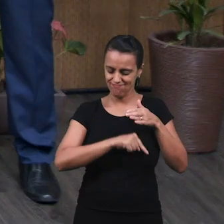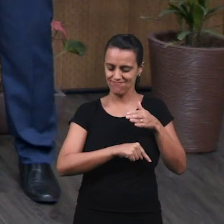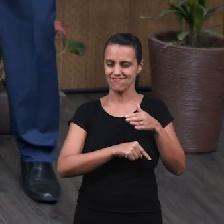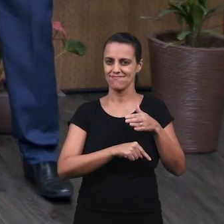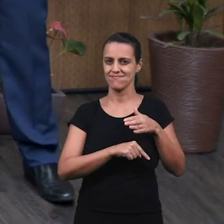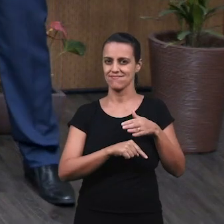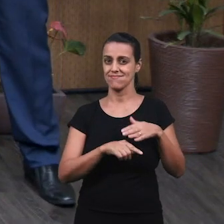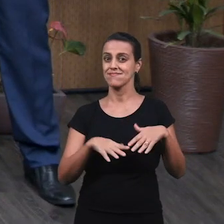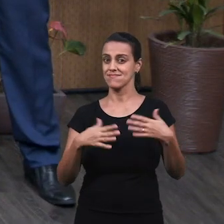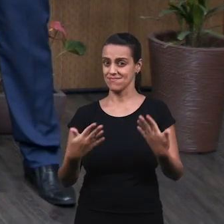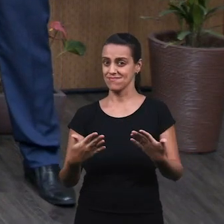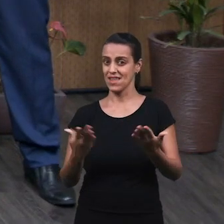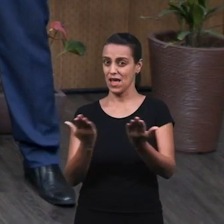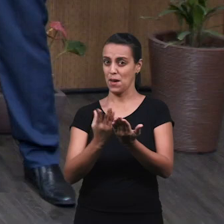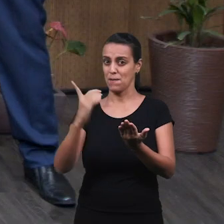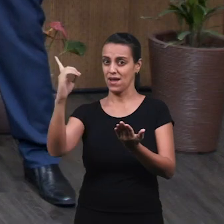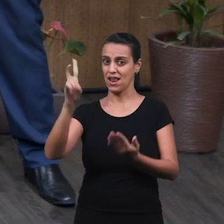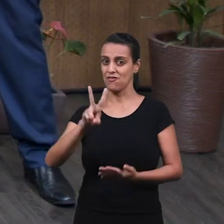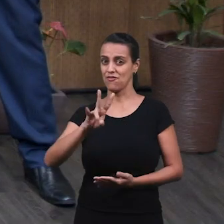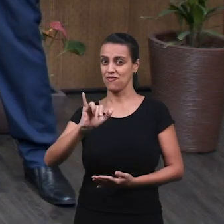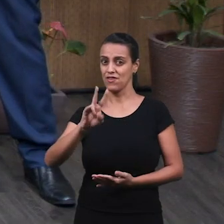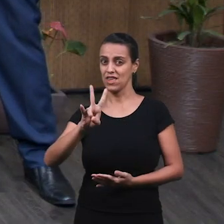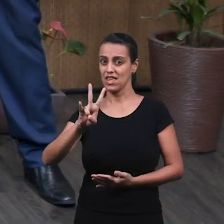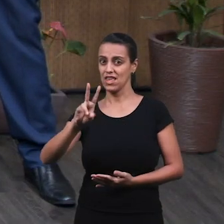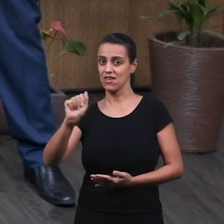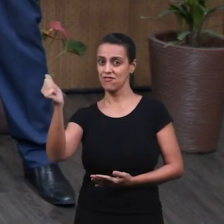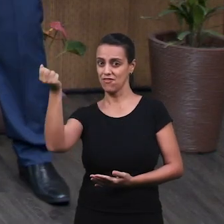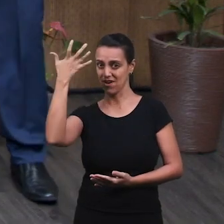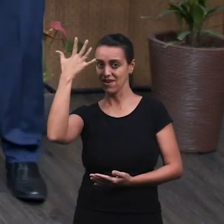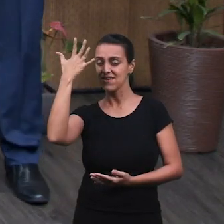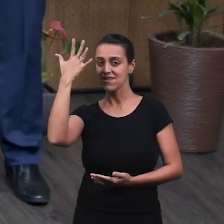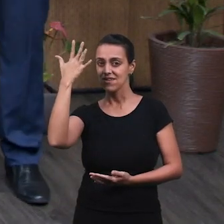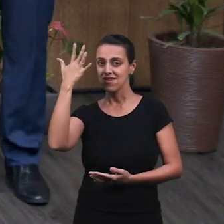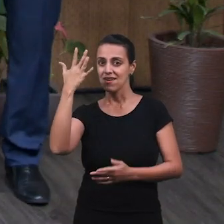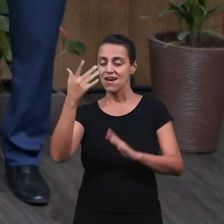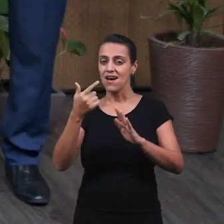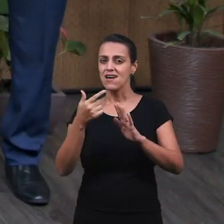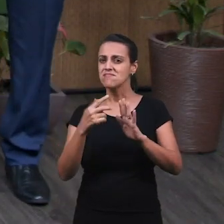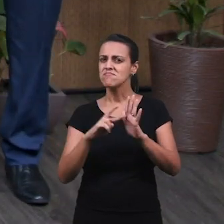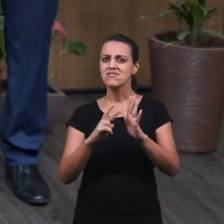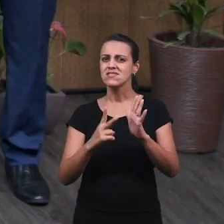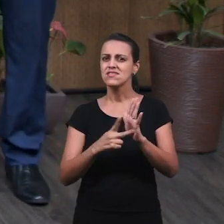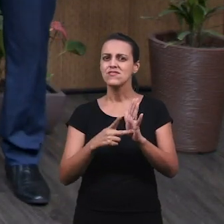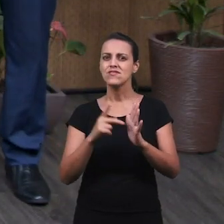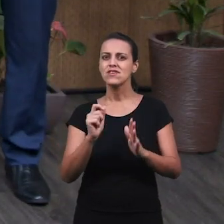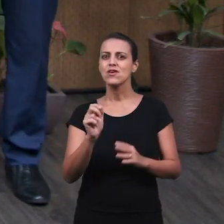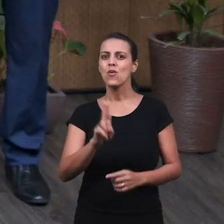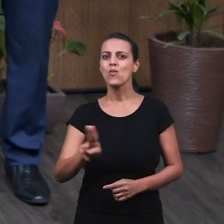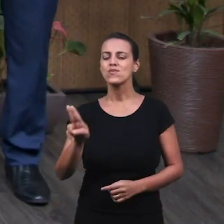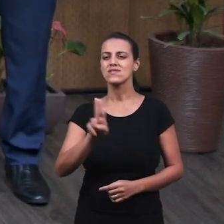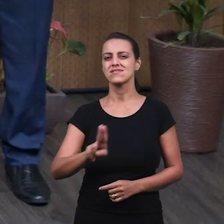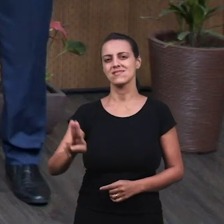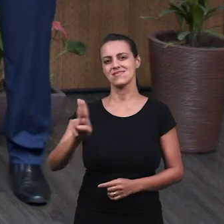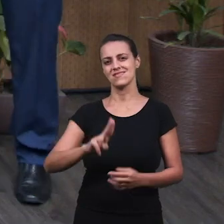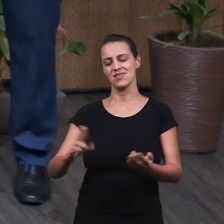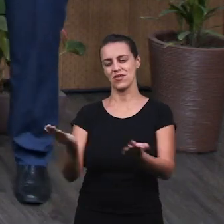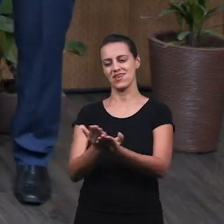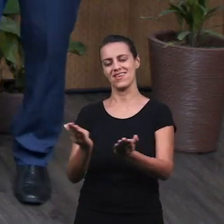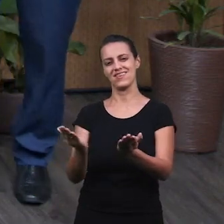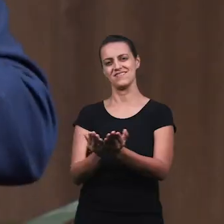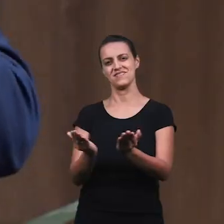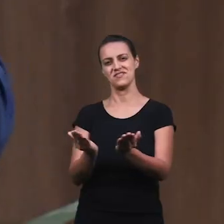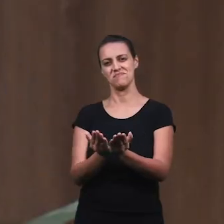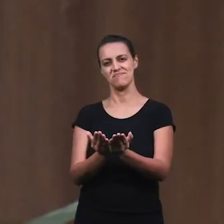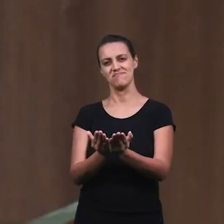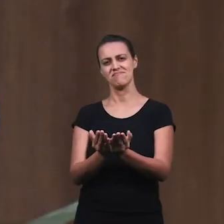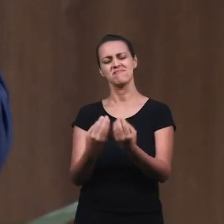glorieux, devient l'instrument du chrétien. L'instrument du chrétien pour faire quoi? Afin qu'il puisse